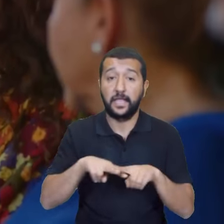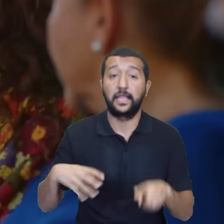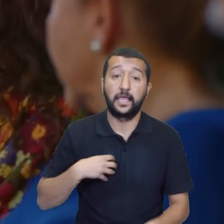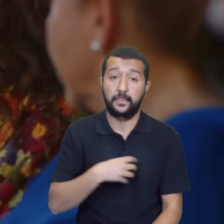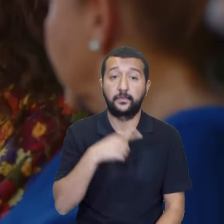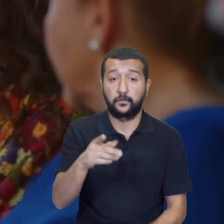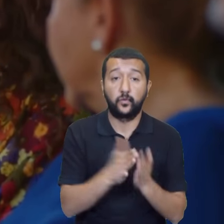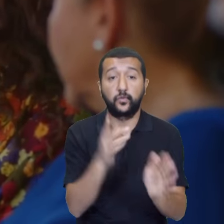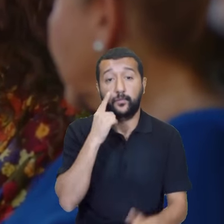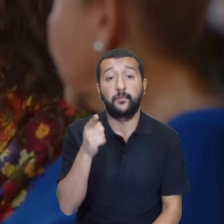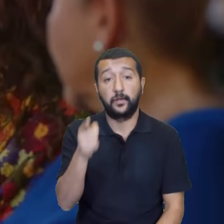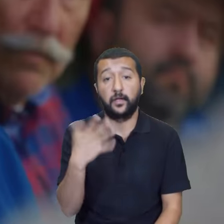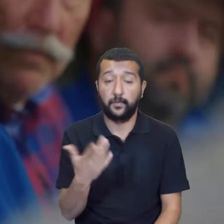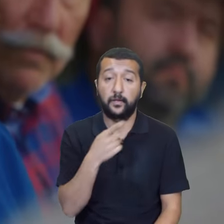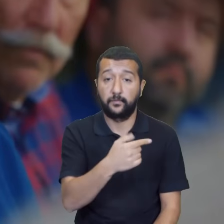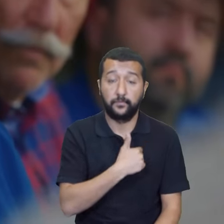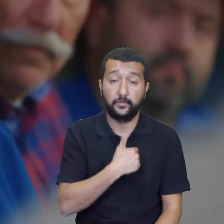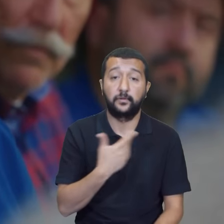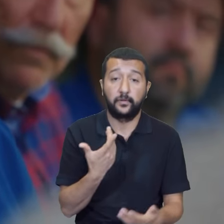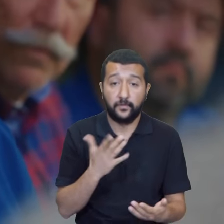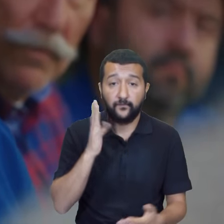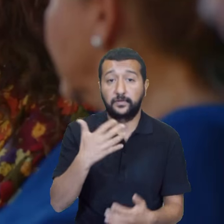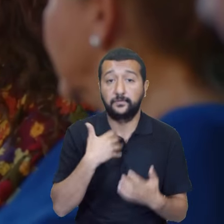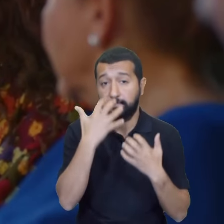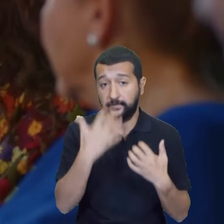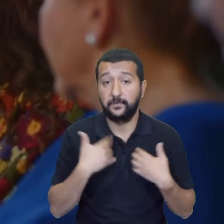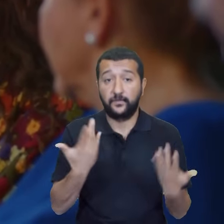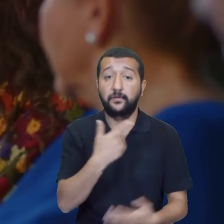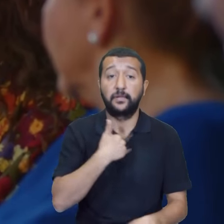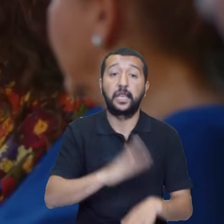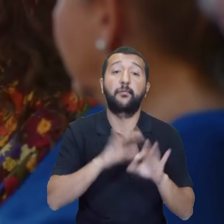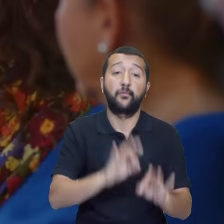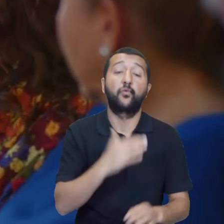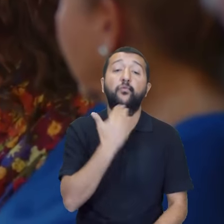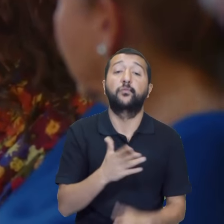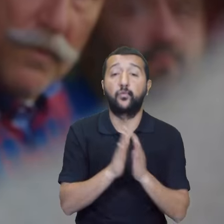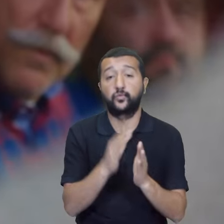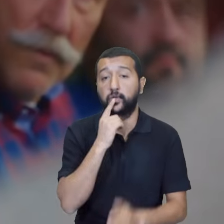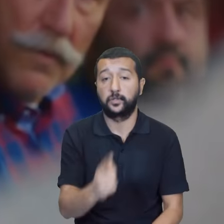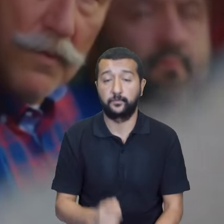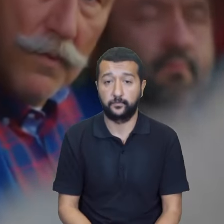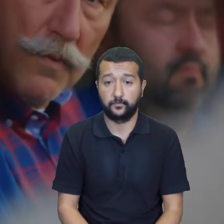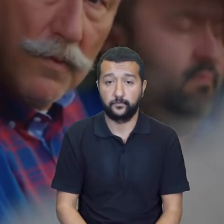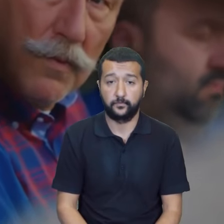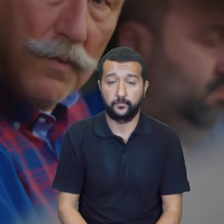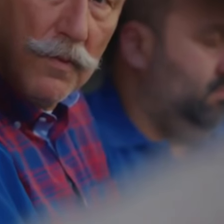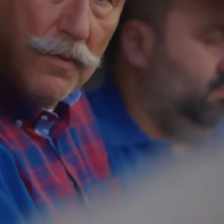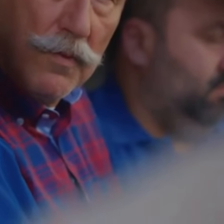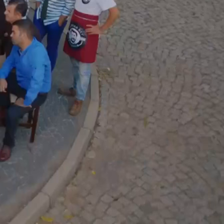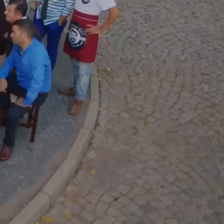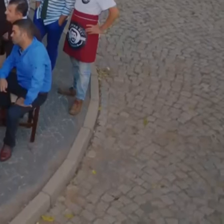anne, kusura bakma da benim üstümde de çok emeğim var ama ben yapamam böyle bir şey. Özür dilerim.